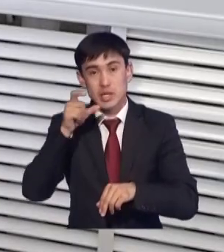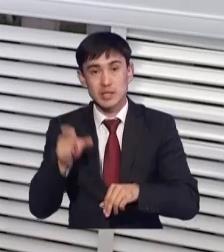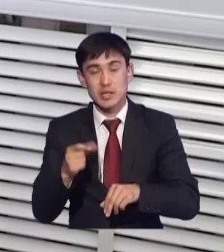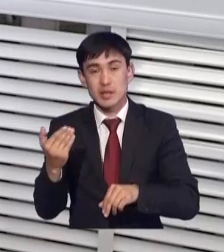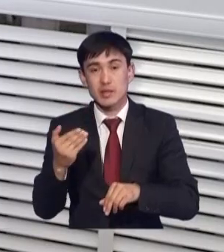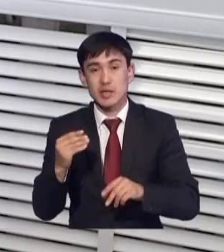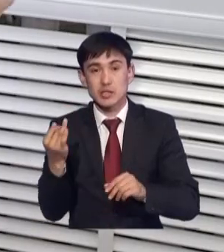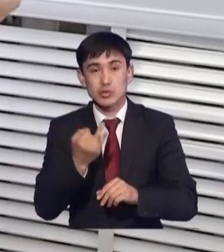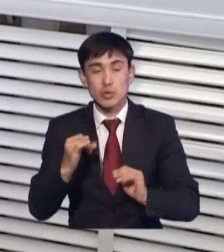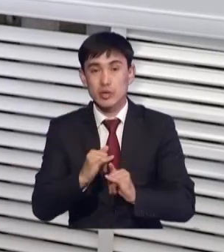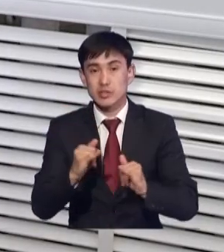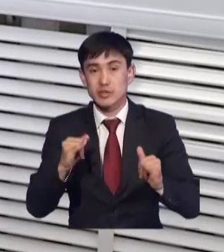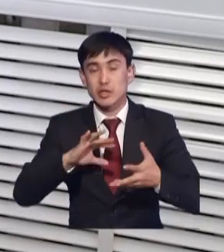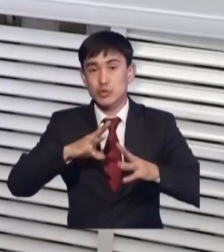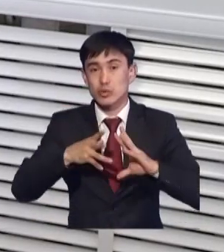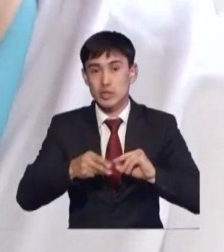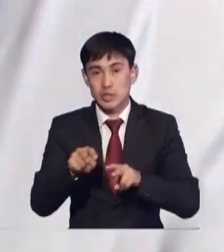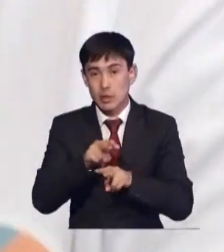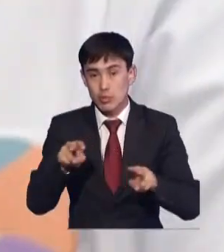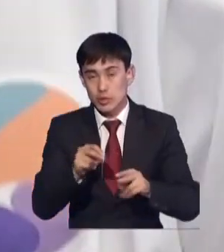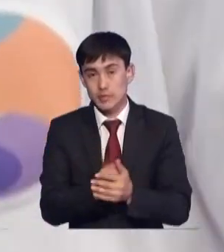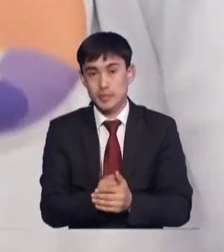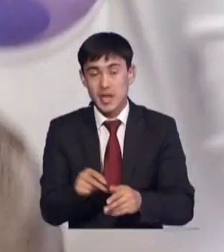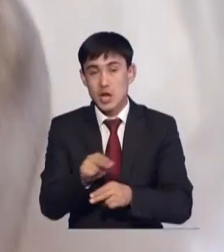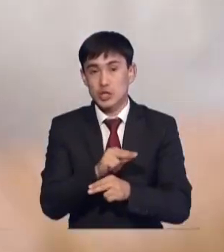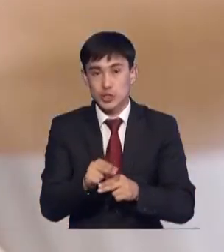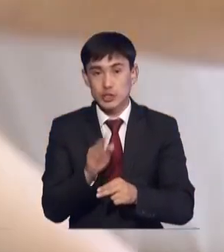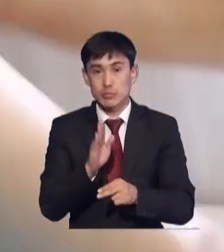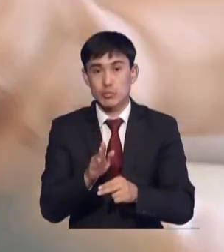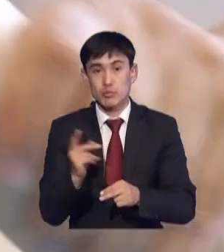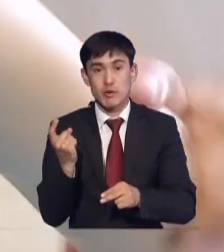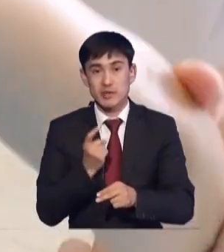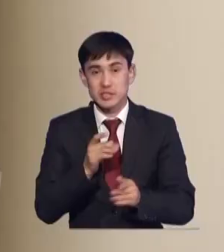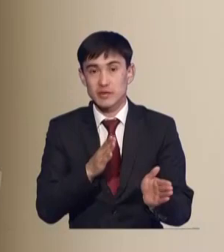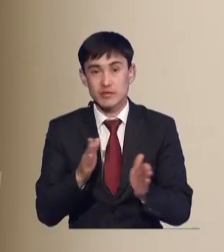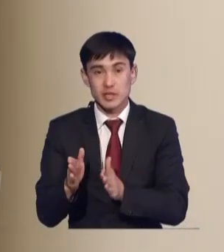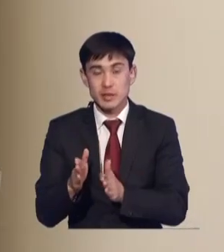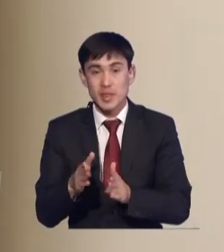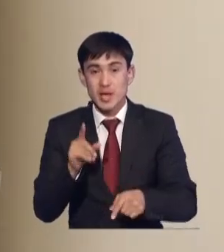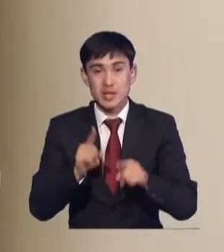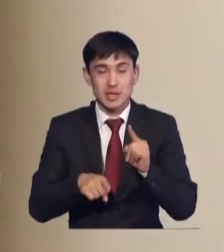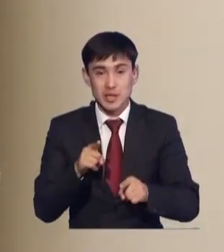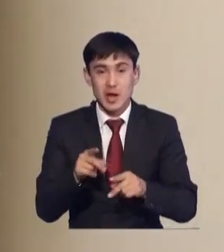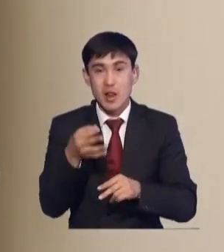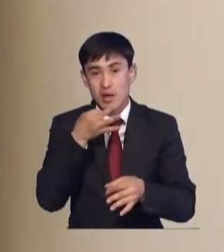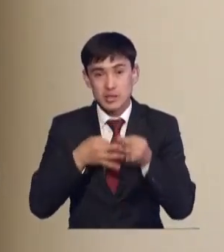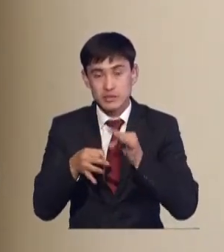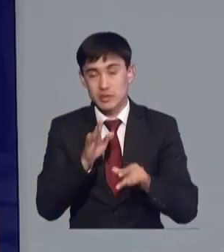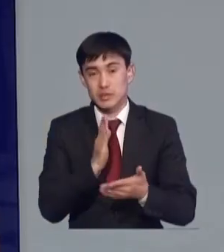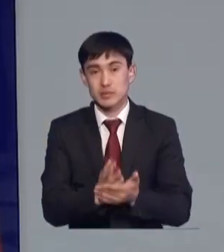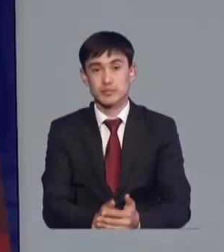основании истории развития и результатов наблюдения лечение состоит в поведенческом ведении а лекарственной